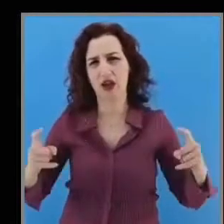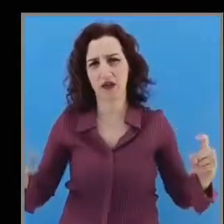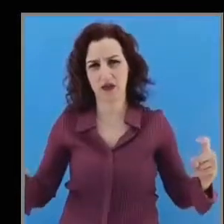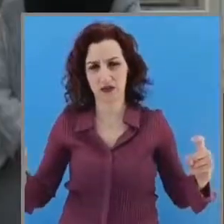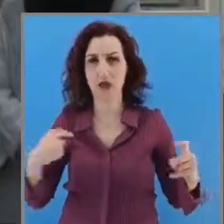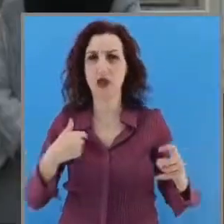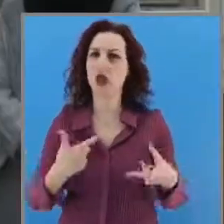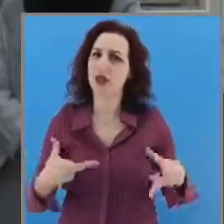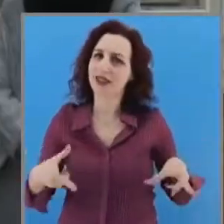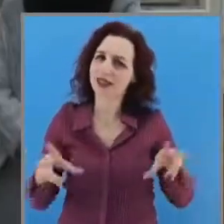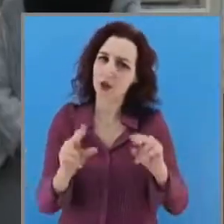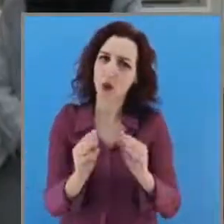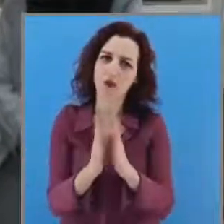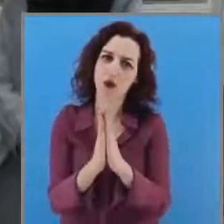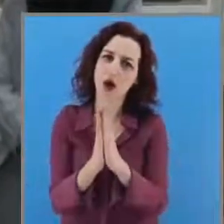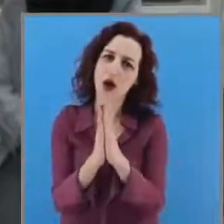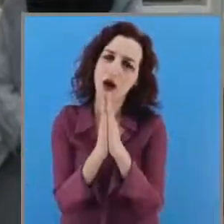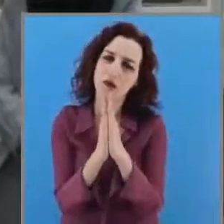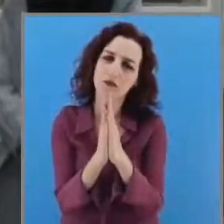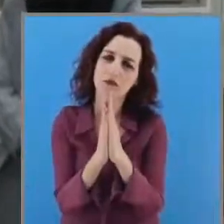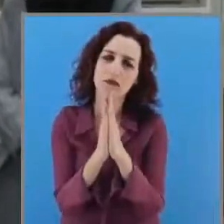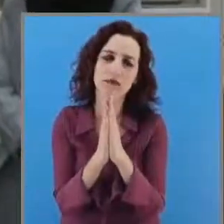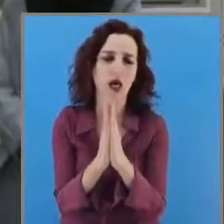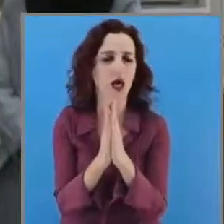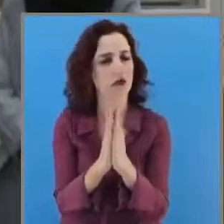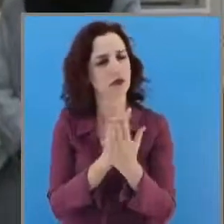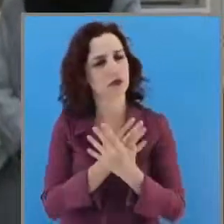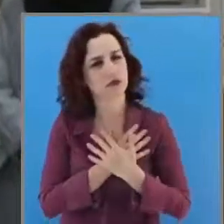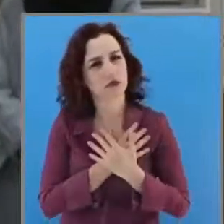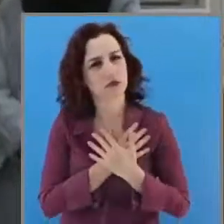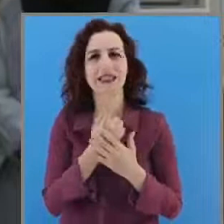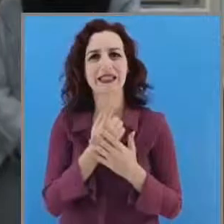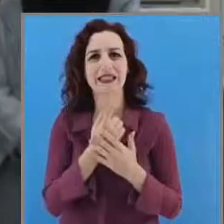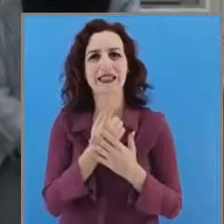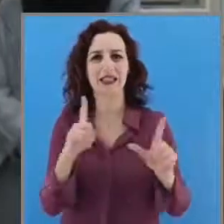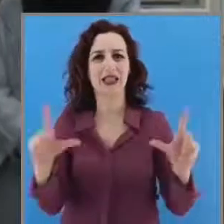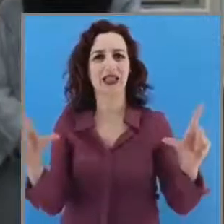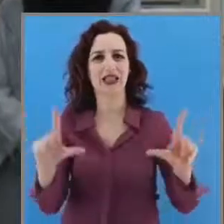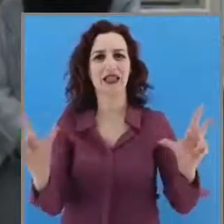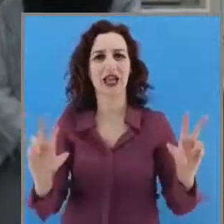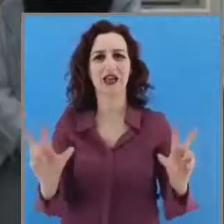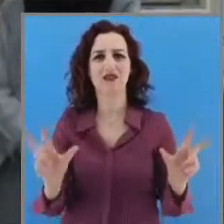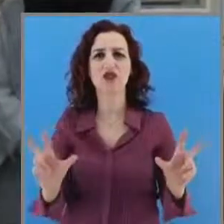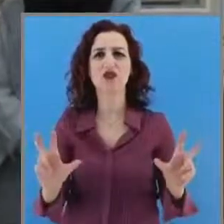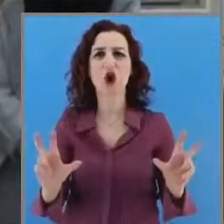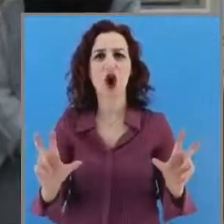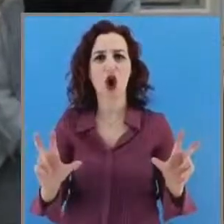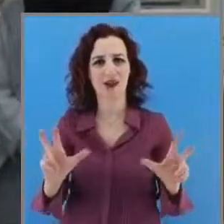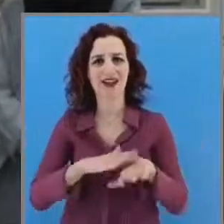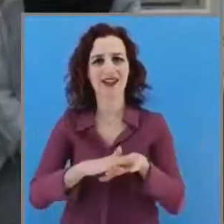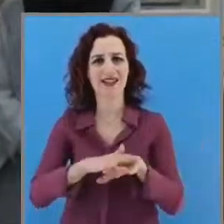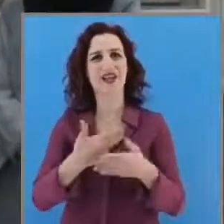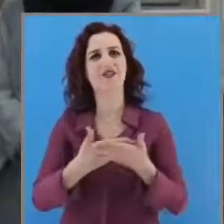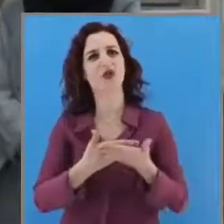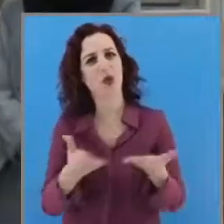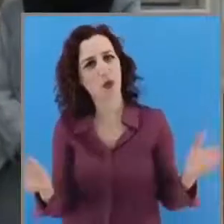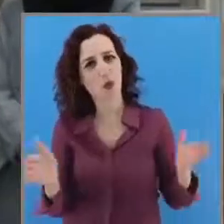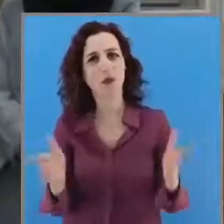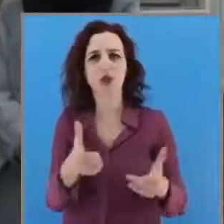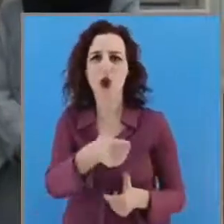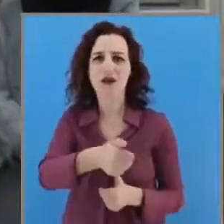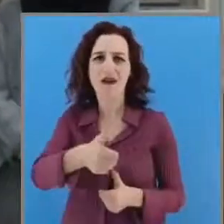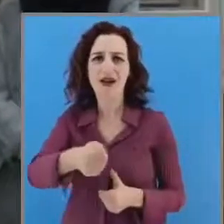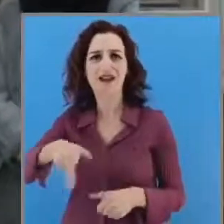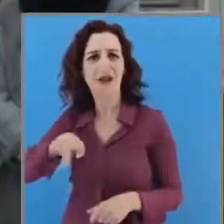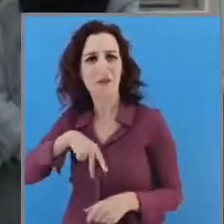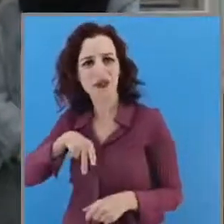un appello sentito a tutte le reti televisive del servizio pubblico e dei canali privati affinché